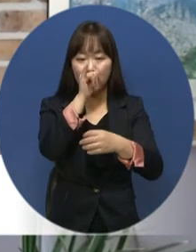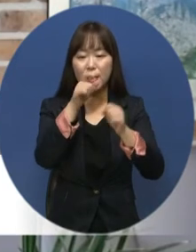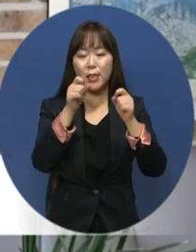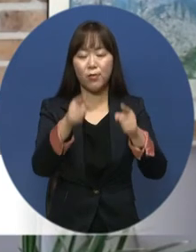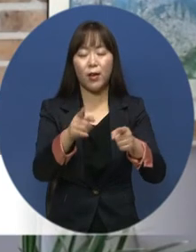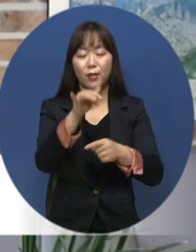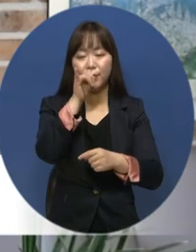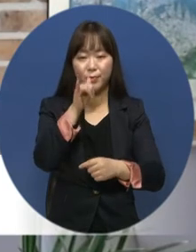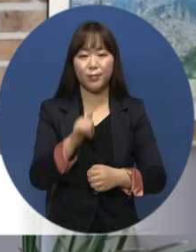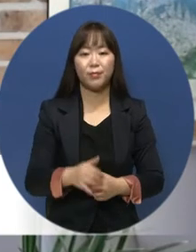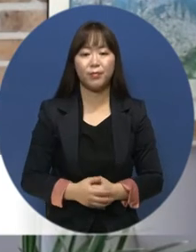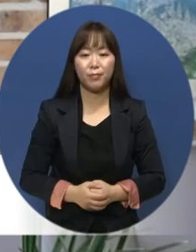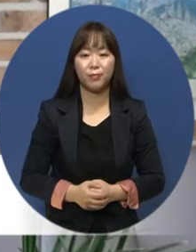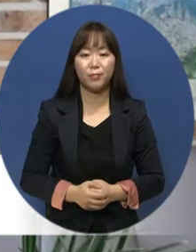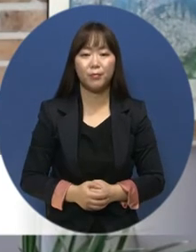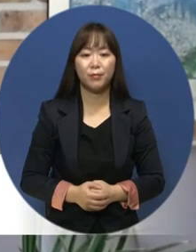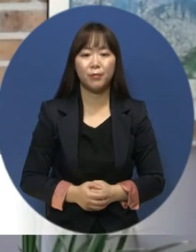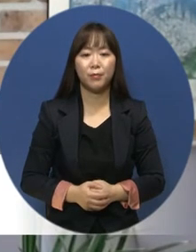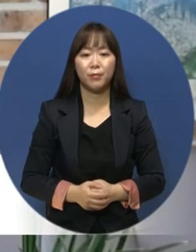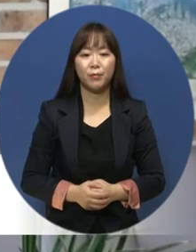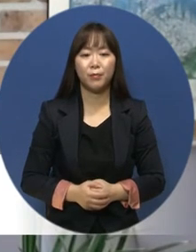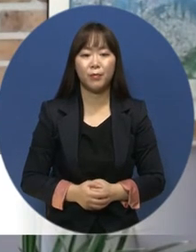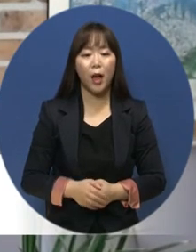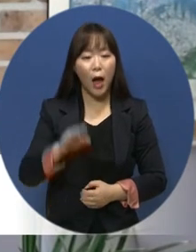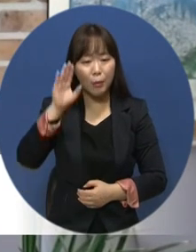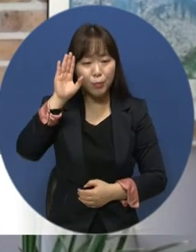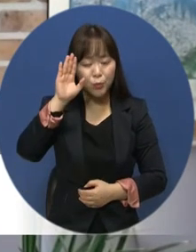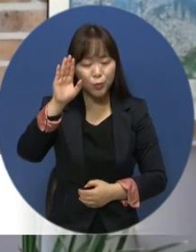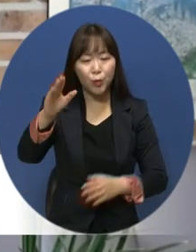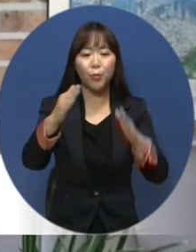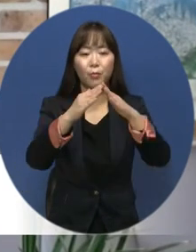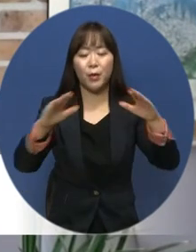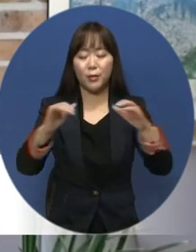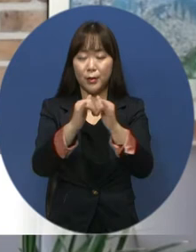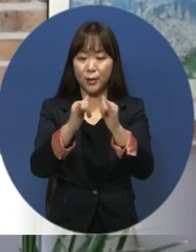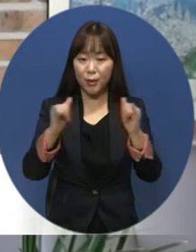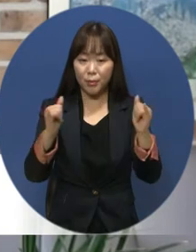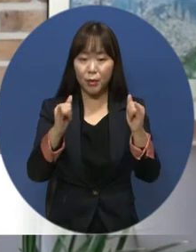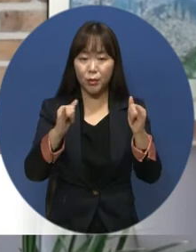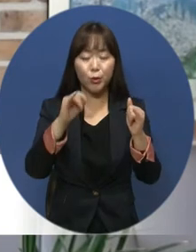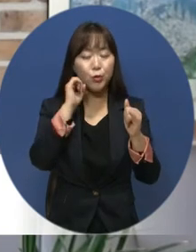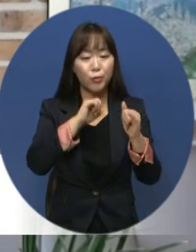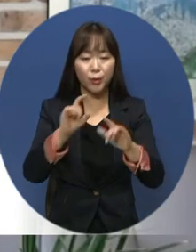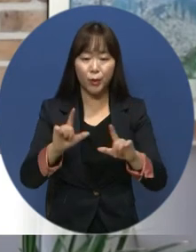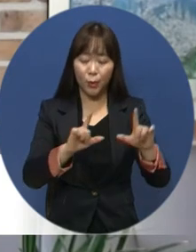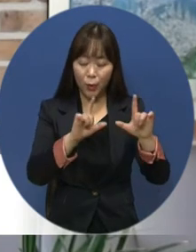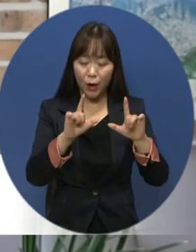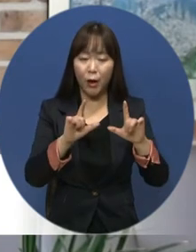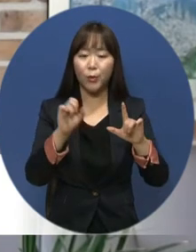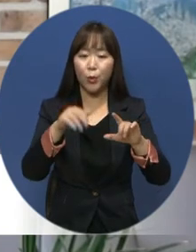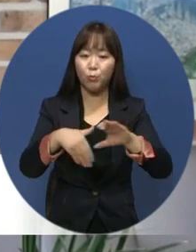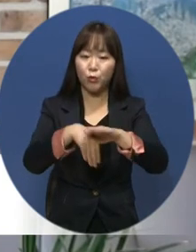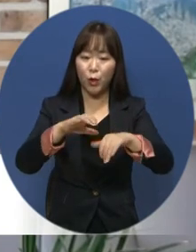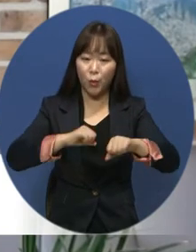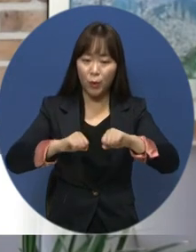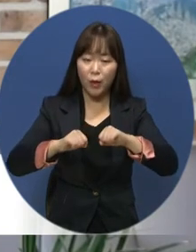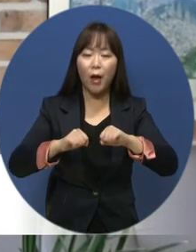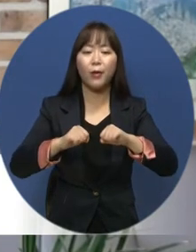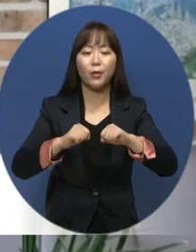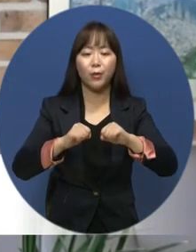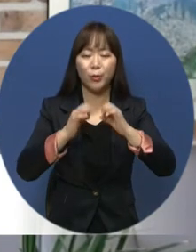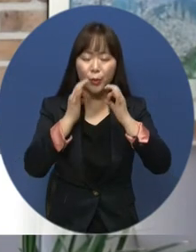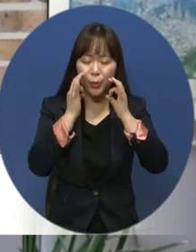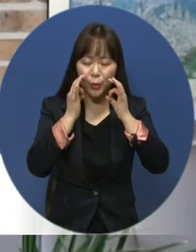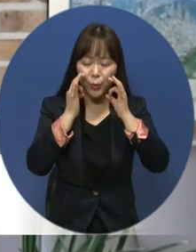기회가 제공되었습니다 앞으로 주민들 여가활동 닙 문화 활동의 최선의 노력을